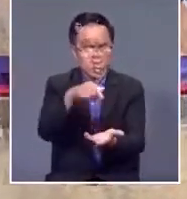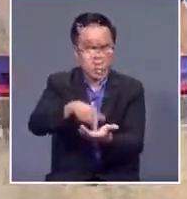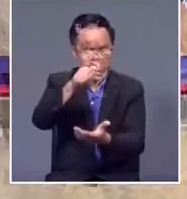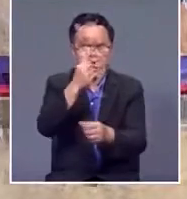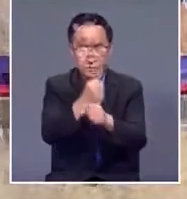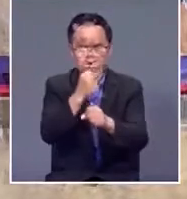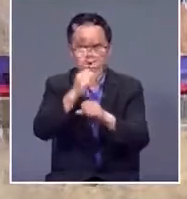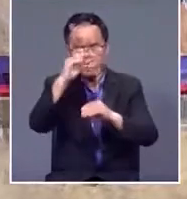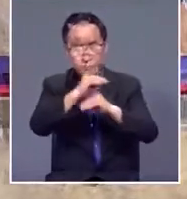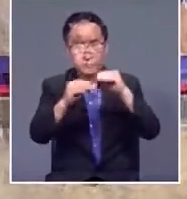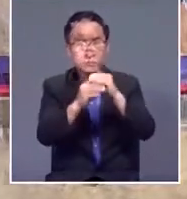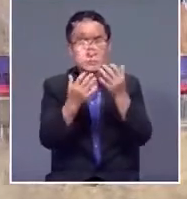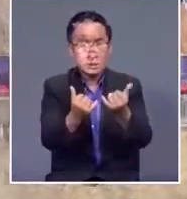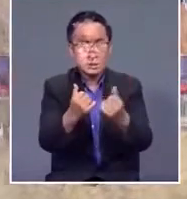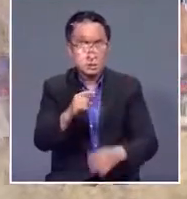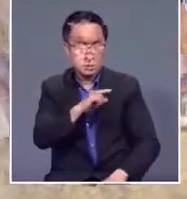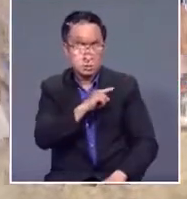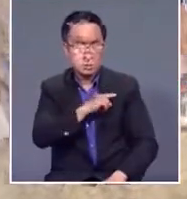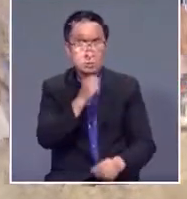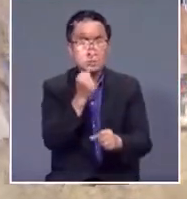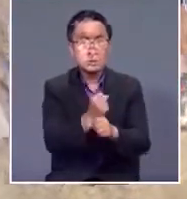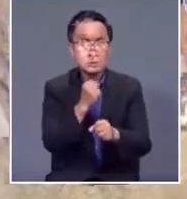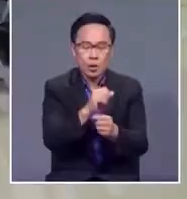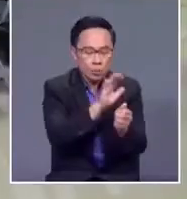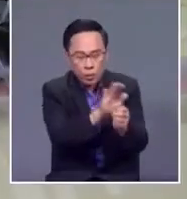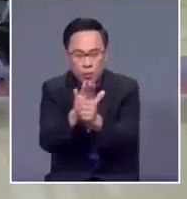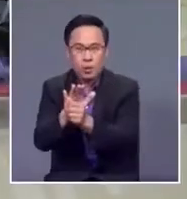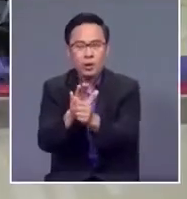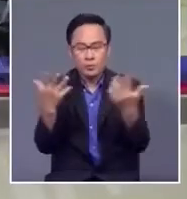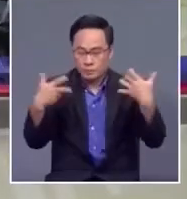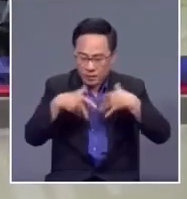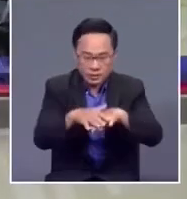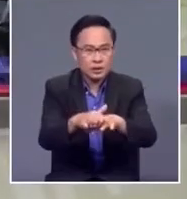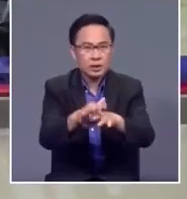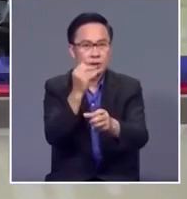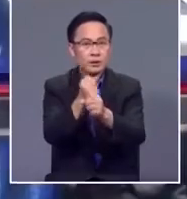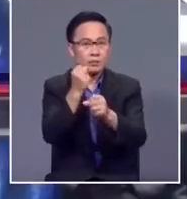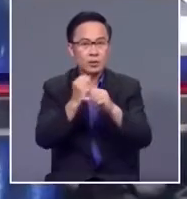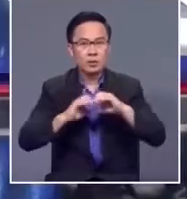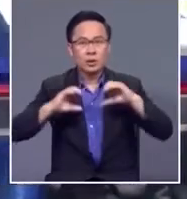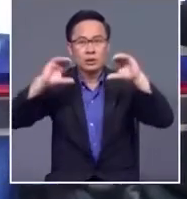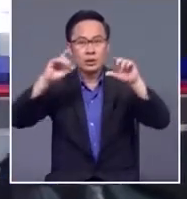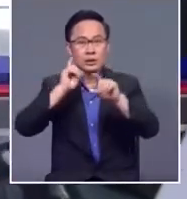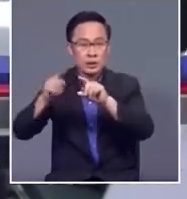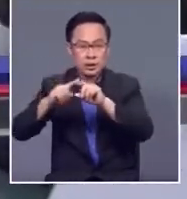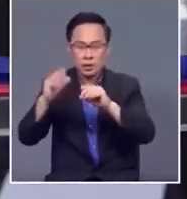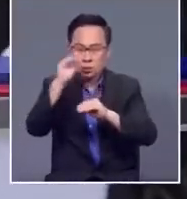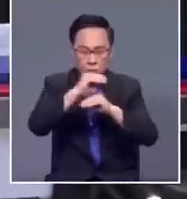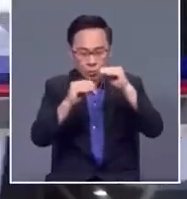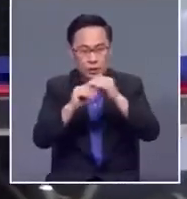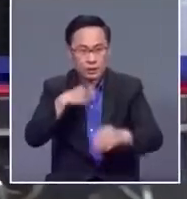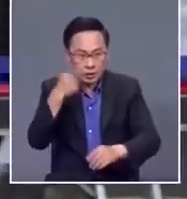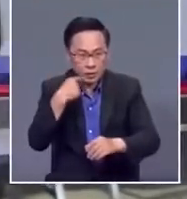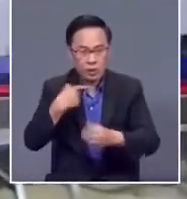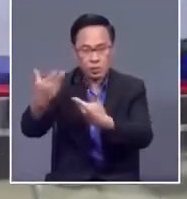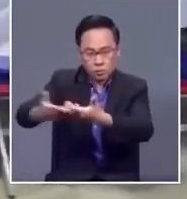การนี้ของเราก็ดำเนินการในเรื่องการอำนวยการประสานงานนะครับกับส่วนราชการทุกส่วนที่เข้าร่วมในโครงการรวมทั้งให้การสนับส